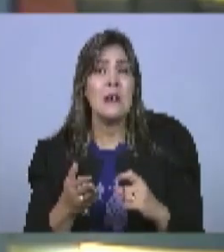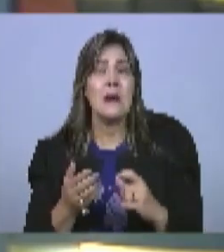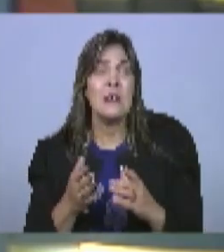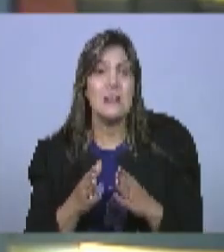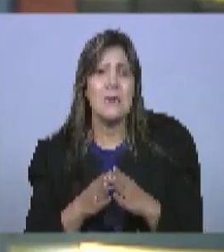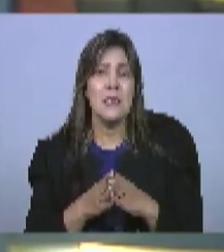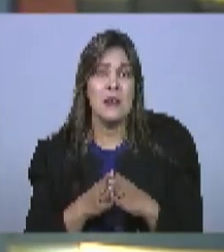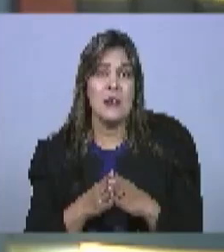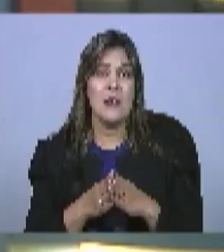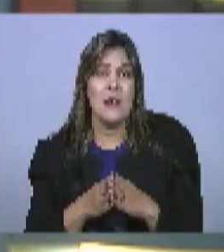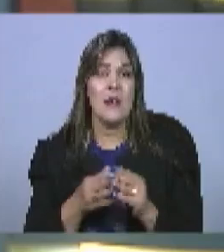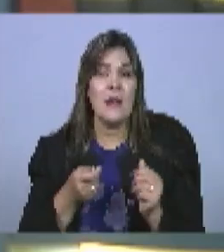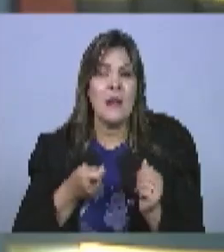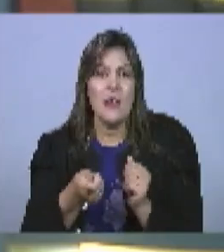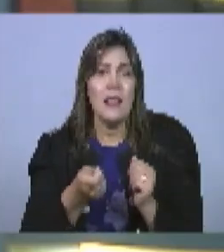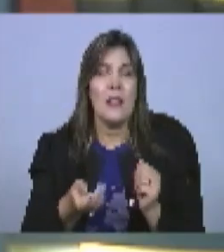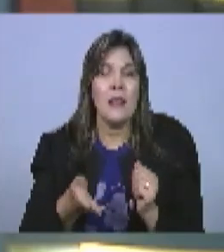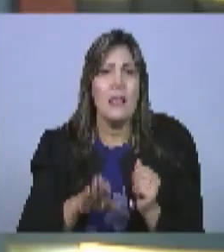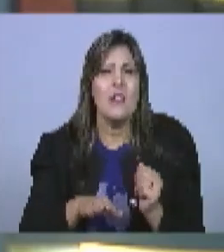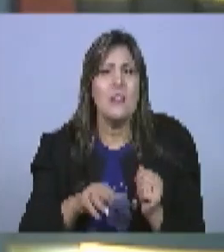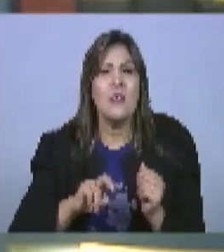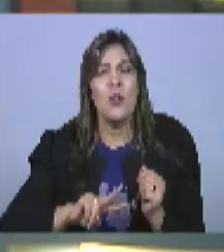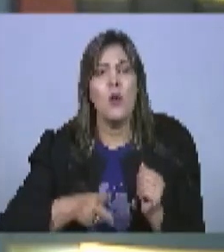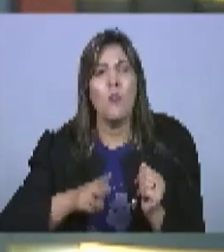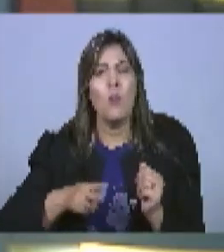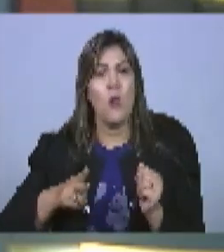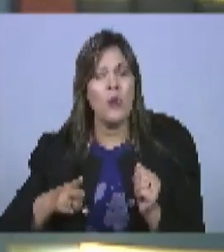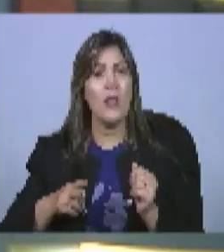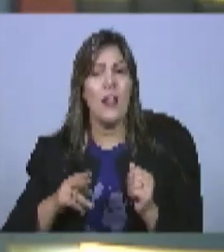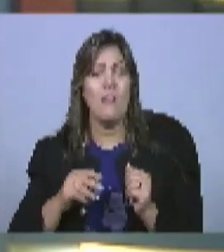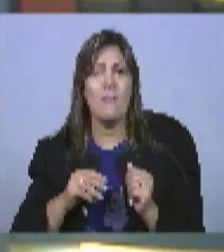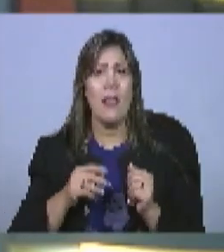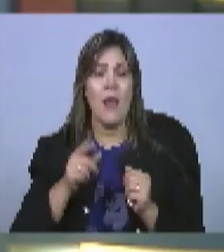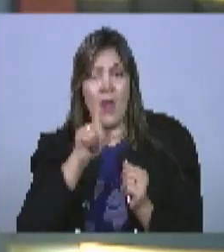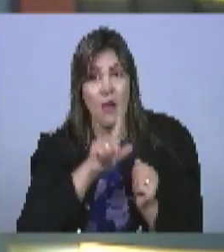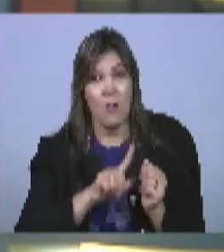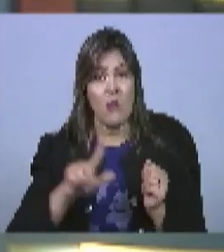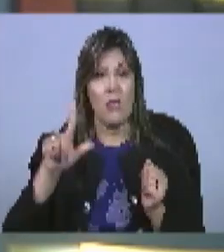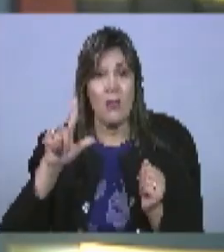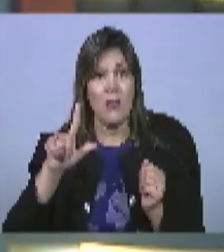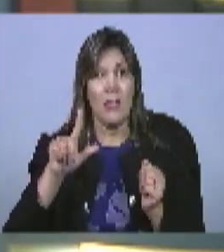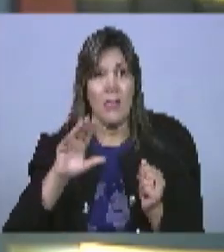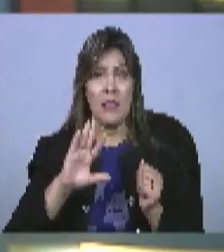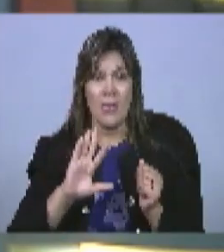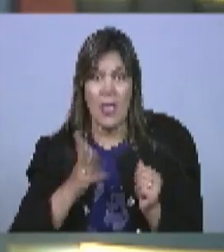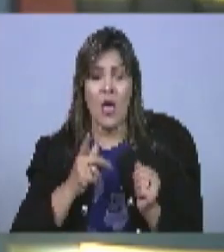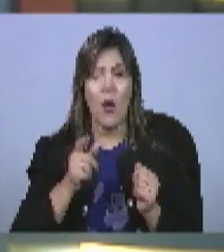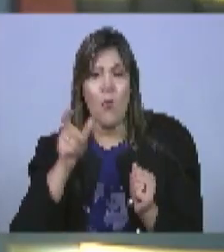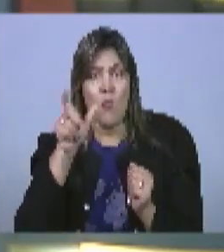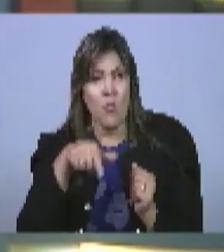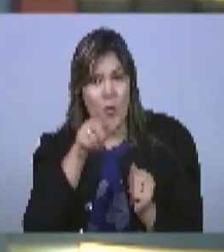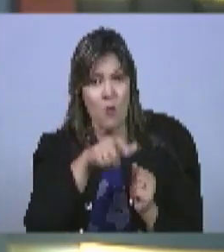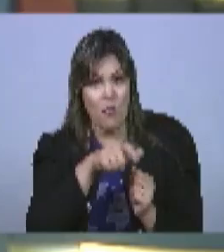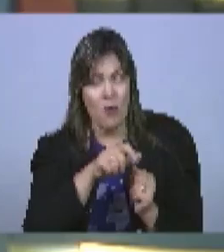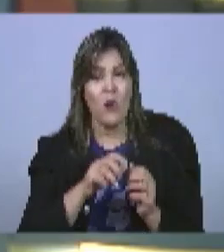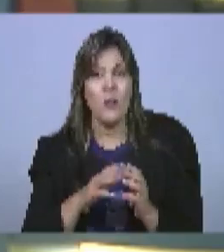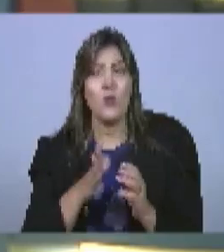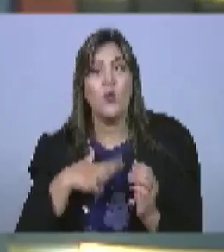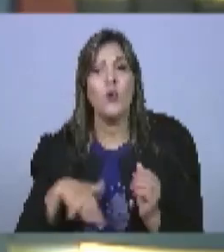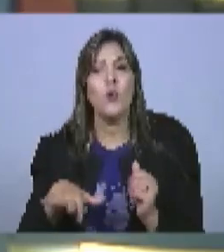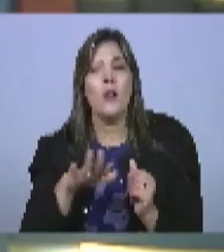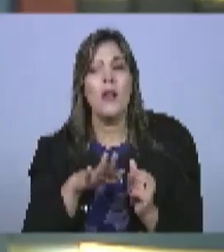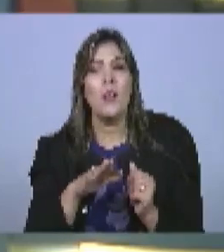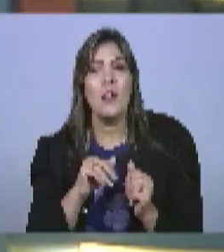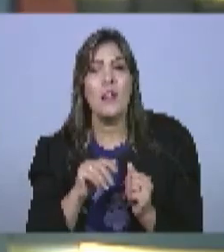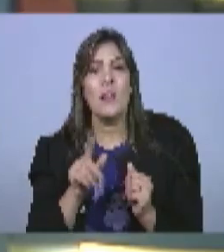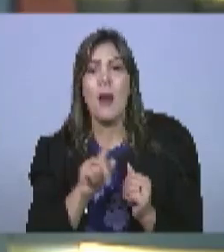سياسه الاغتيالات المختلفه سواء كان لقيادات او لافراد كل ده